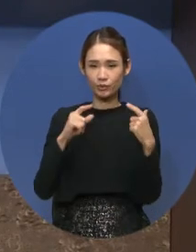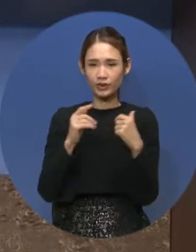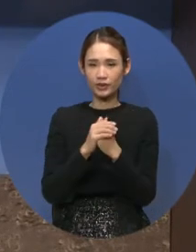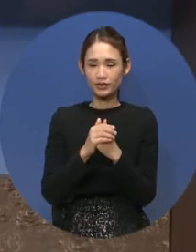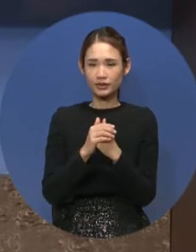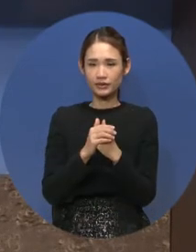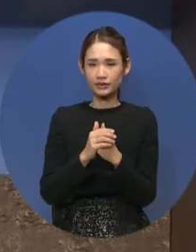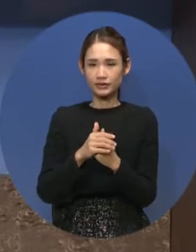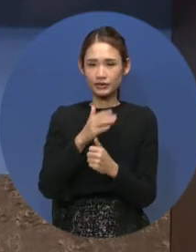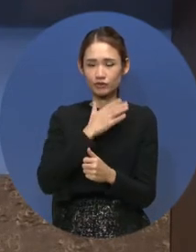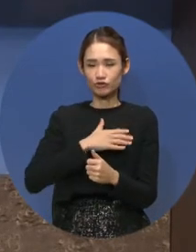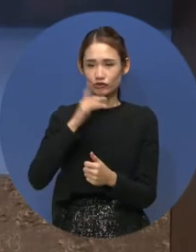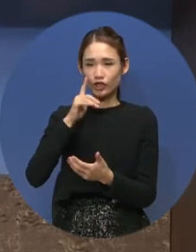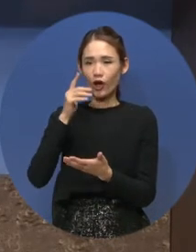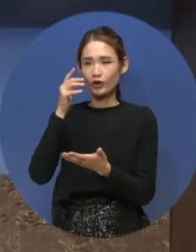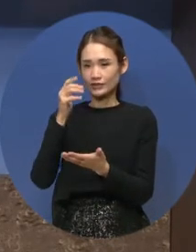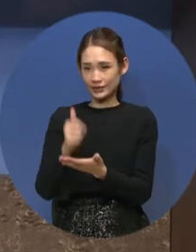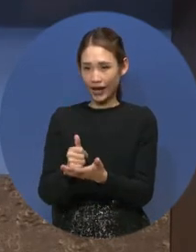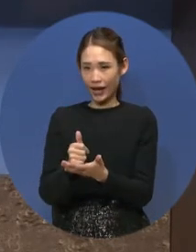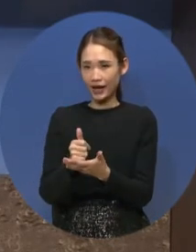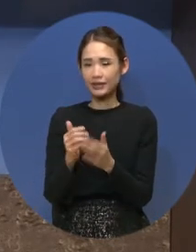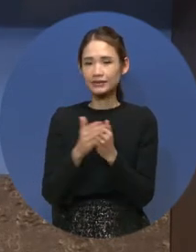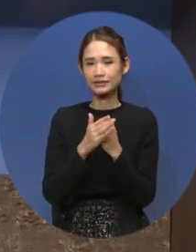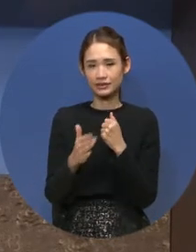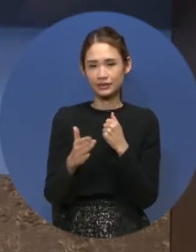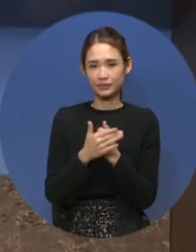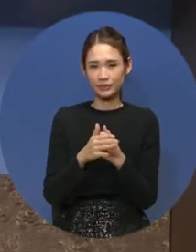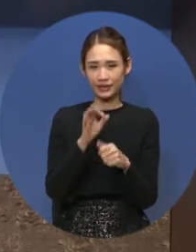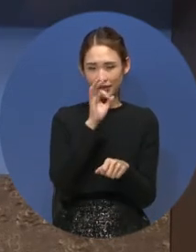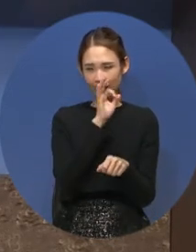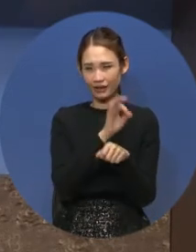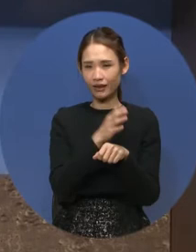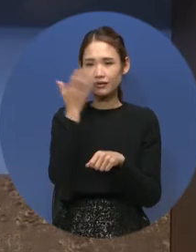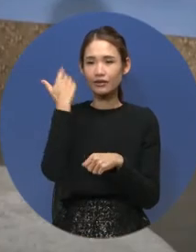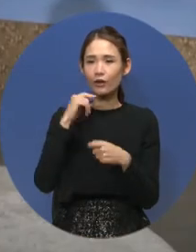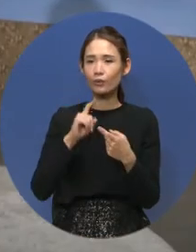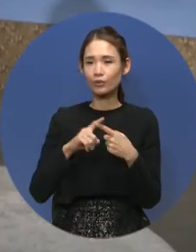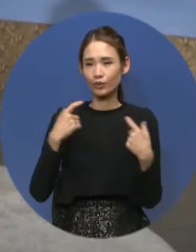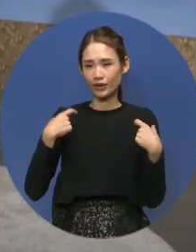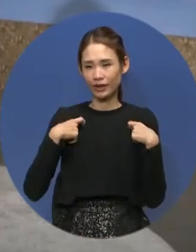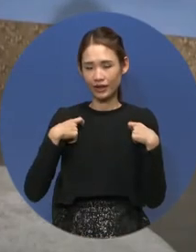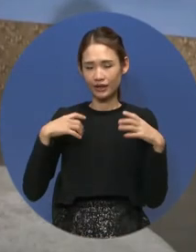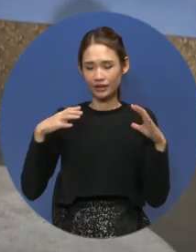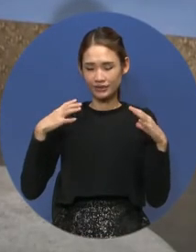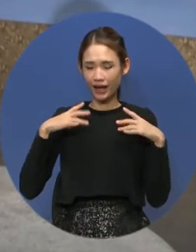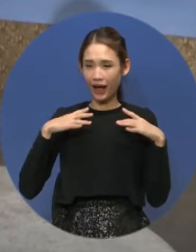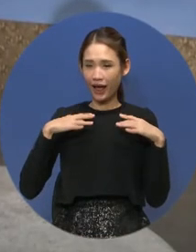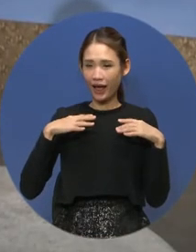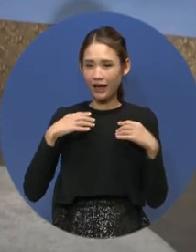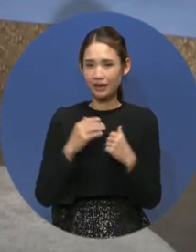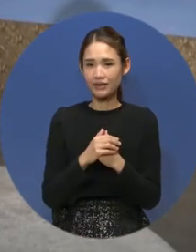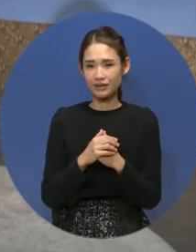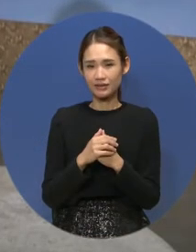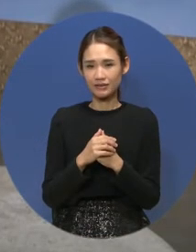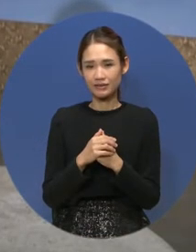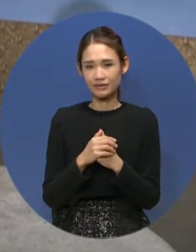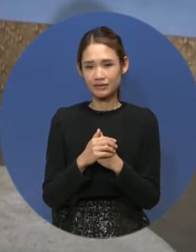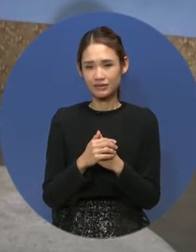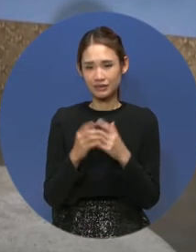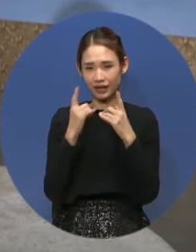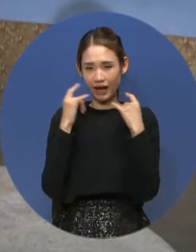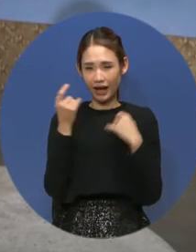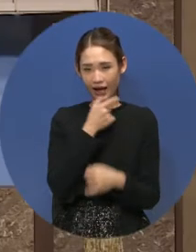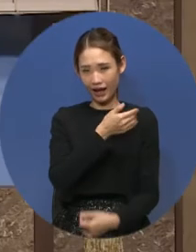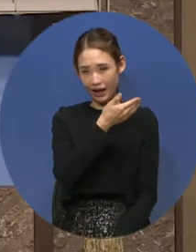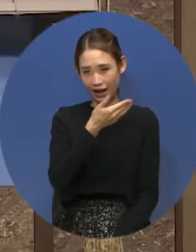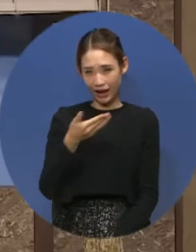영등포구의 장이신 만큼 간단히 이 영등포구 자랑 한번 해주시죠. 영등포구는 한강 이남에 있고